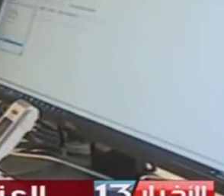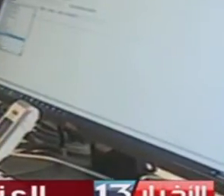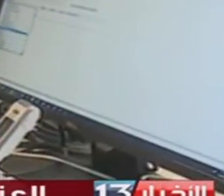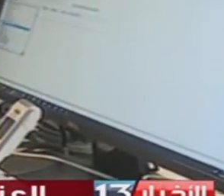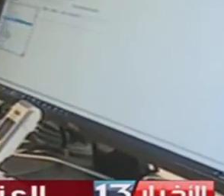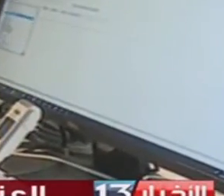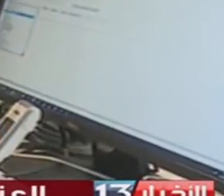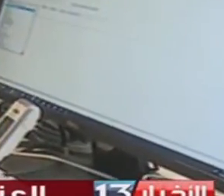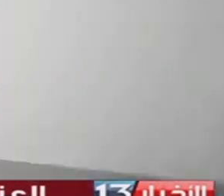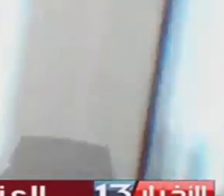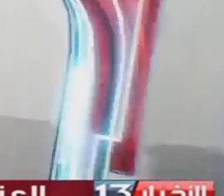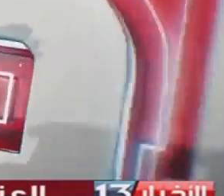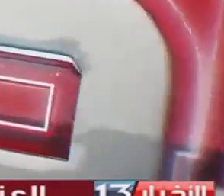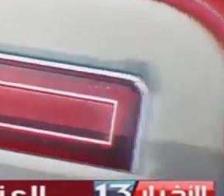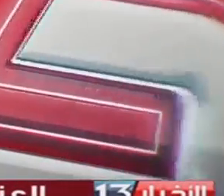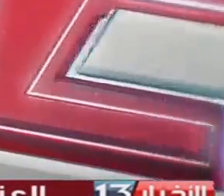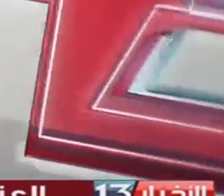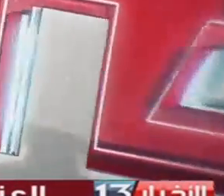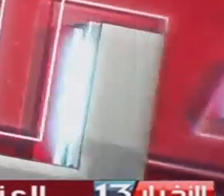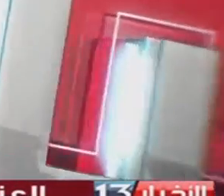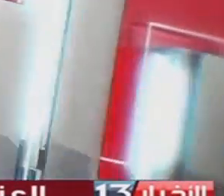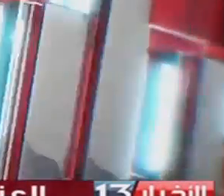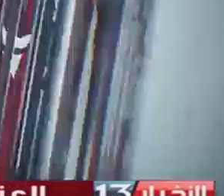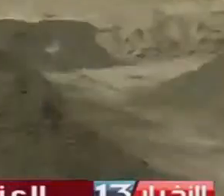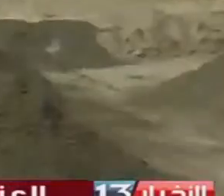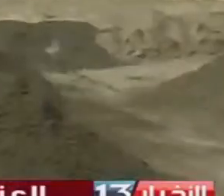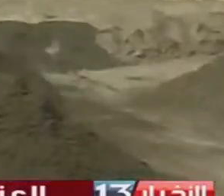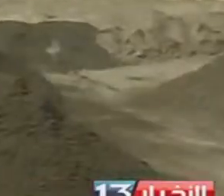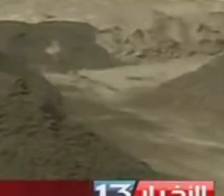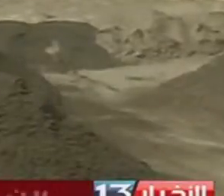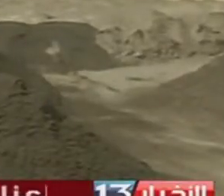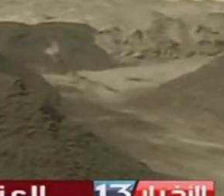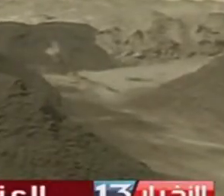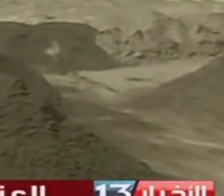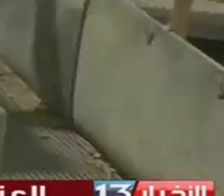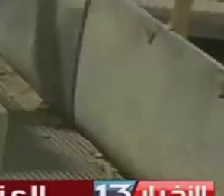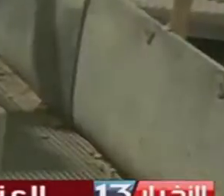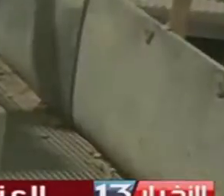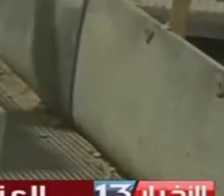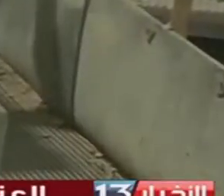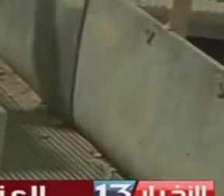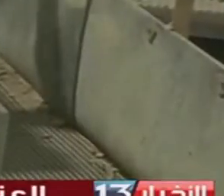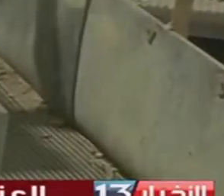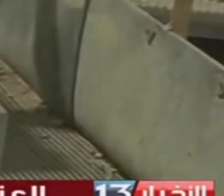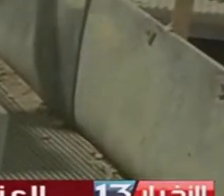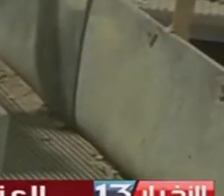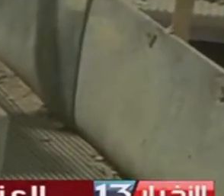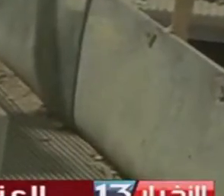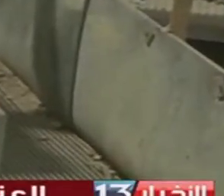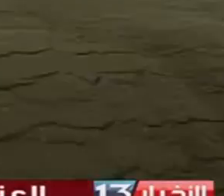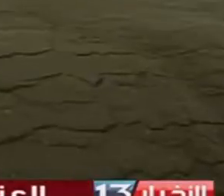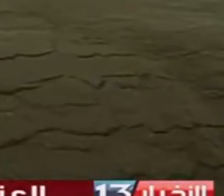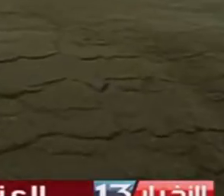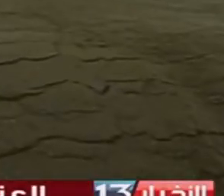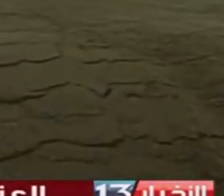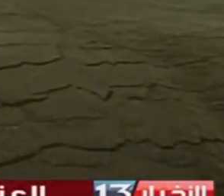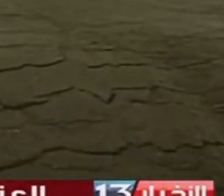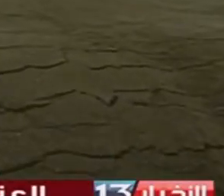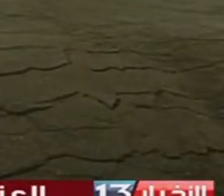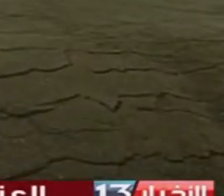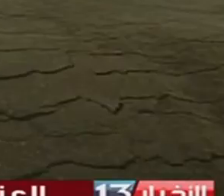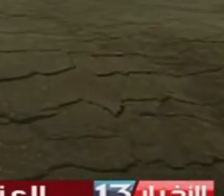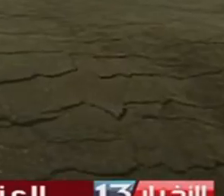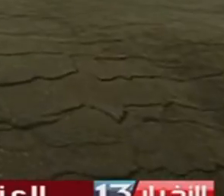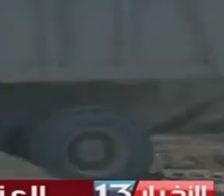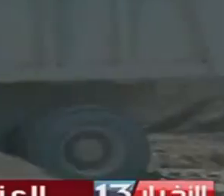تتحول رقمنة الإدارة إلى رقمنة للبيروقراطية. بعد 5 سنوات من الإغلاق، استأنف نقل الفوسفات من إقليم أم